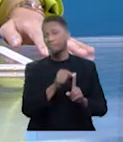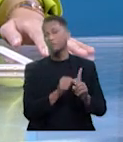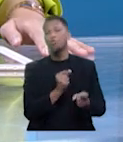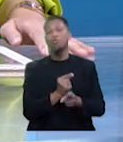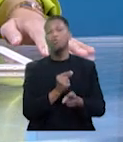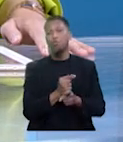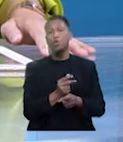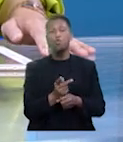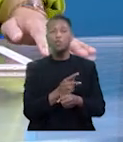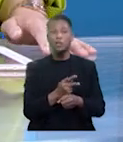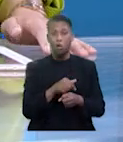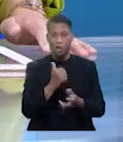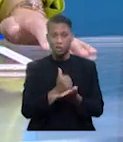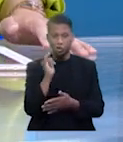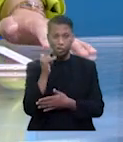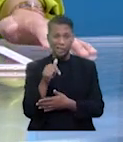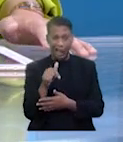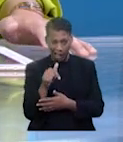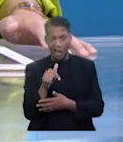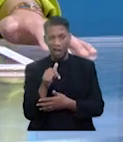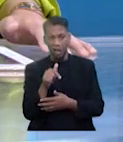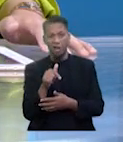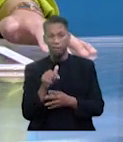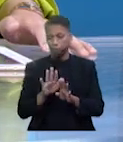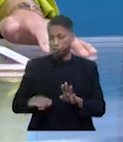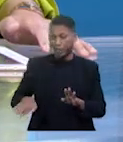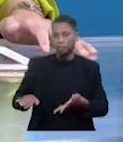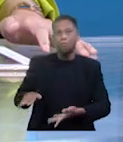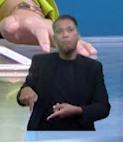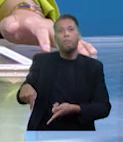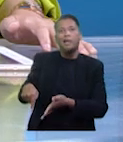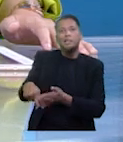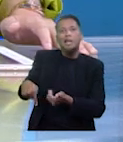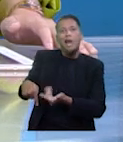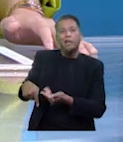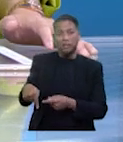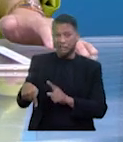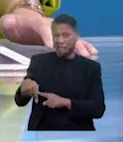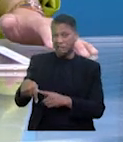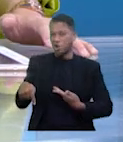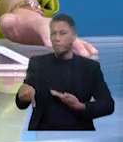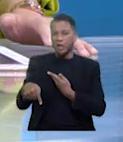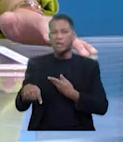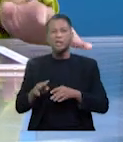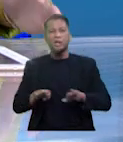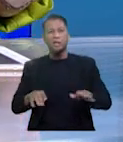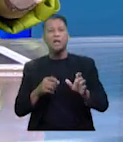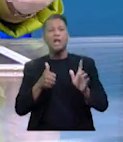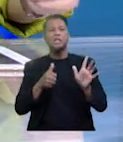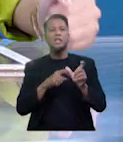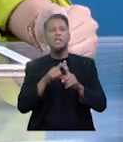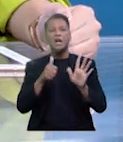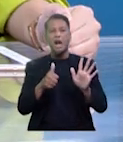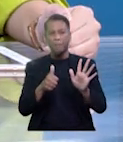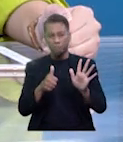Pemirsa, seorang guru di Gunung Kidul, Yogyakarta diduga melakukan pelecehan kepada muridnya sendiri. Korban, siswi kelas 6